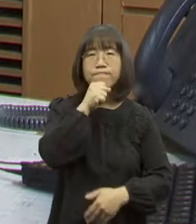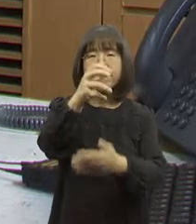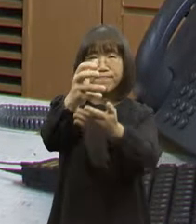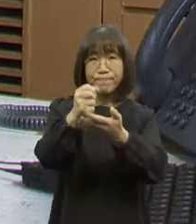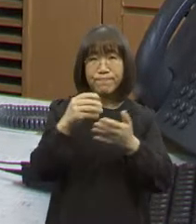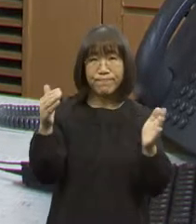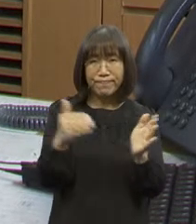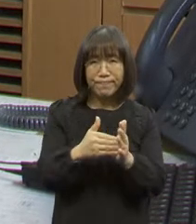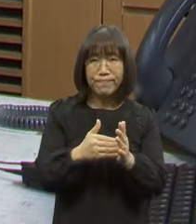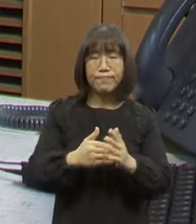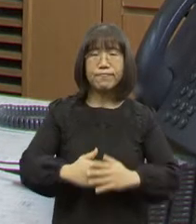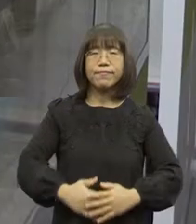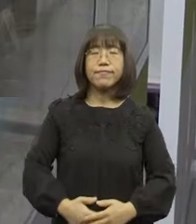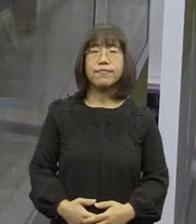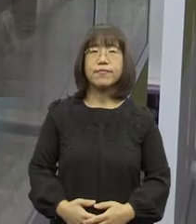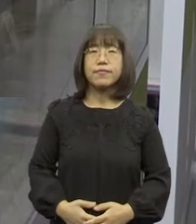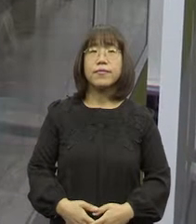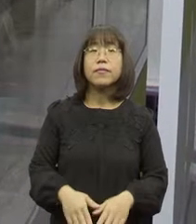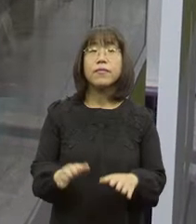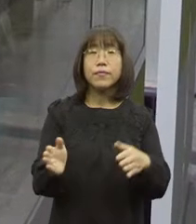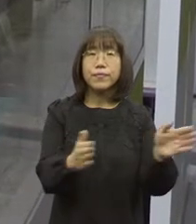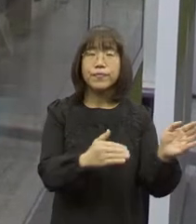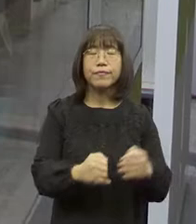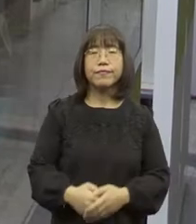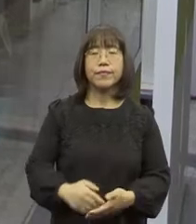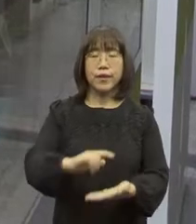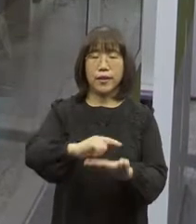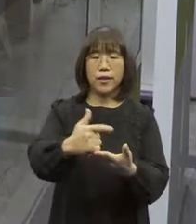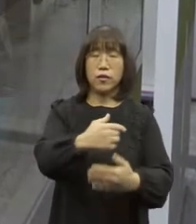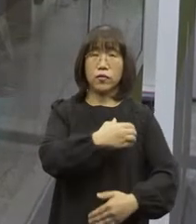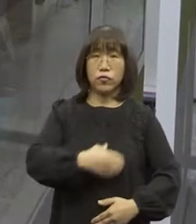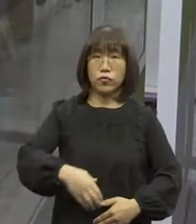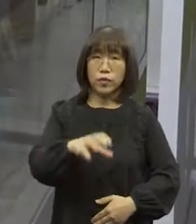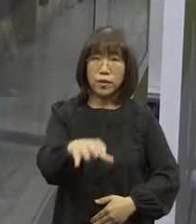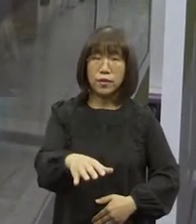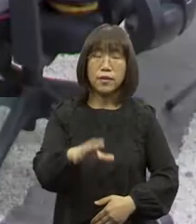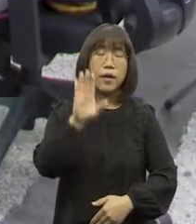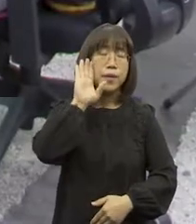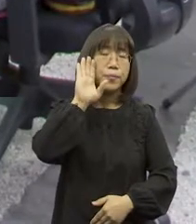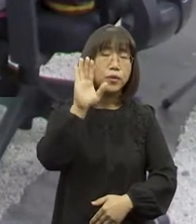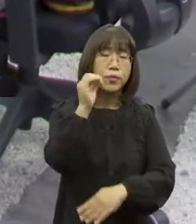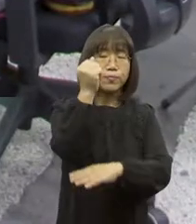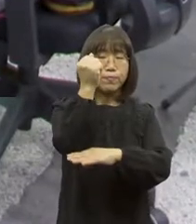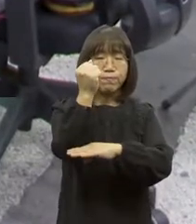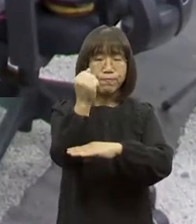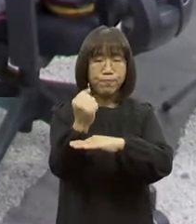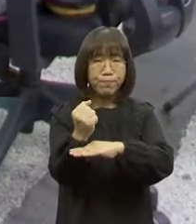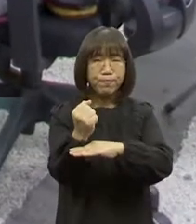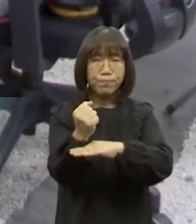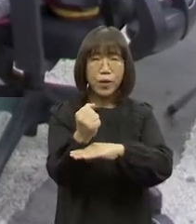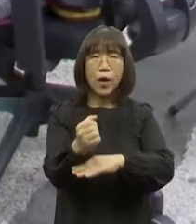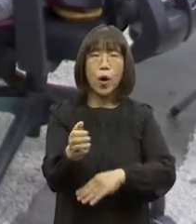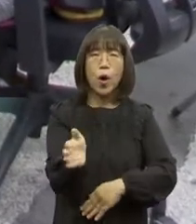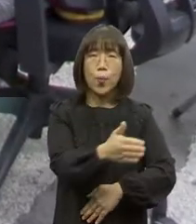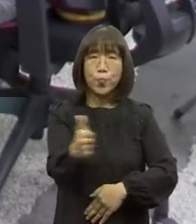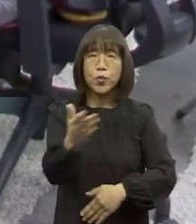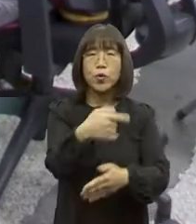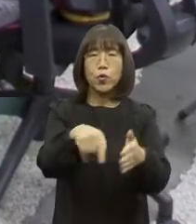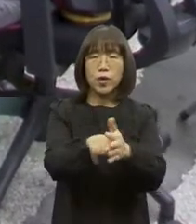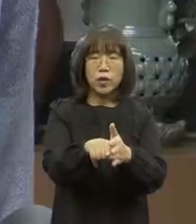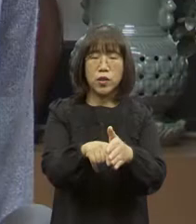개개 인것 같습니다 한편 강서구는 앞으로도 부패 없는 청렴한 강서구 를 만들기 위해